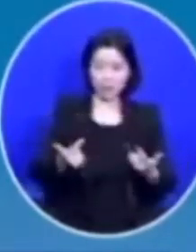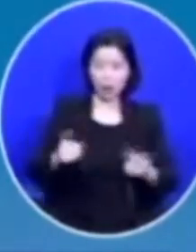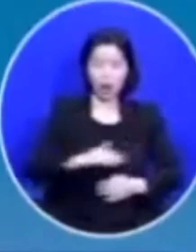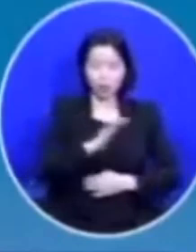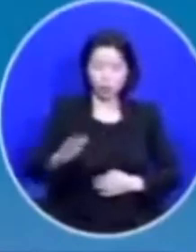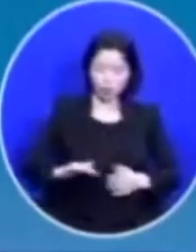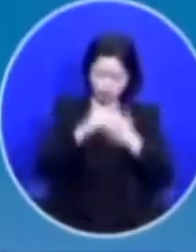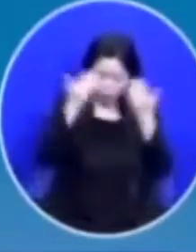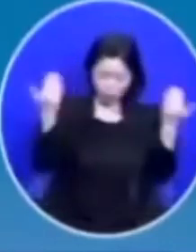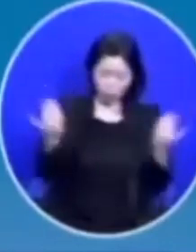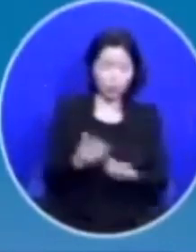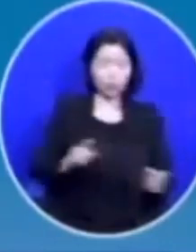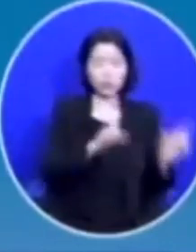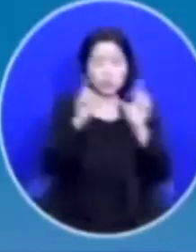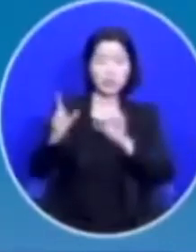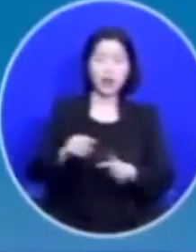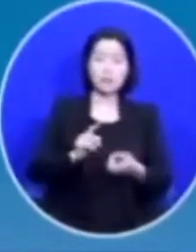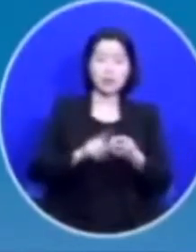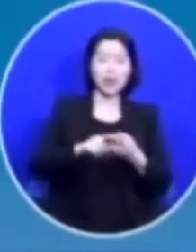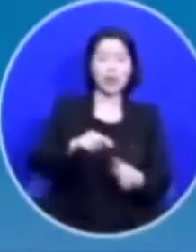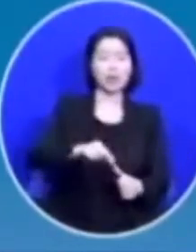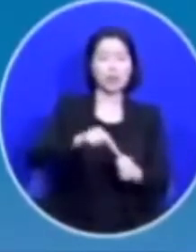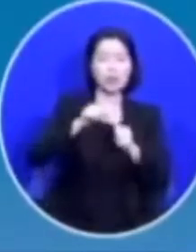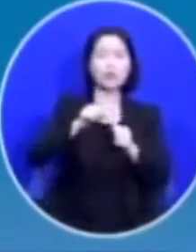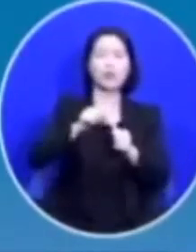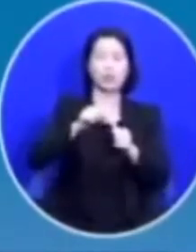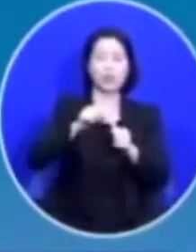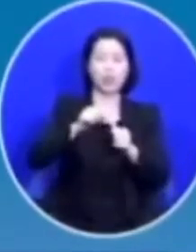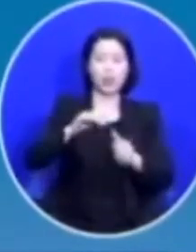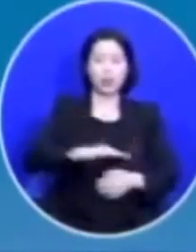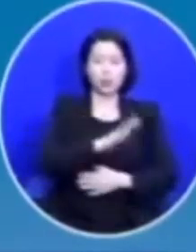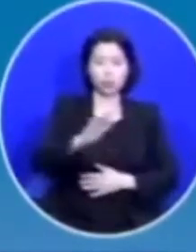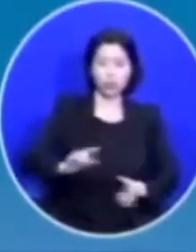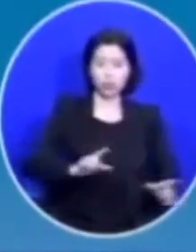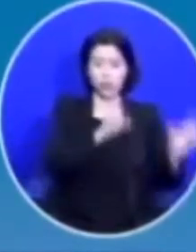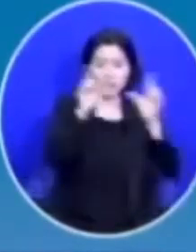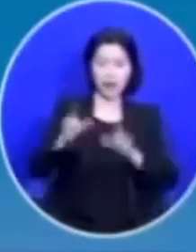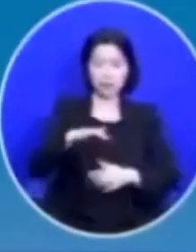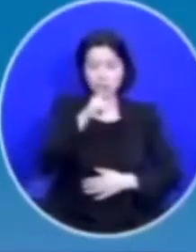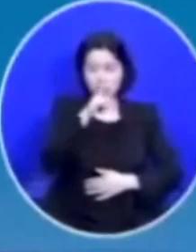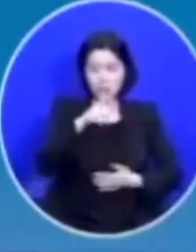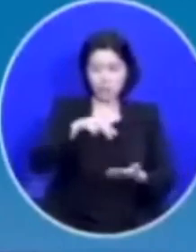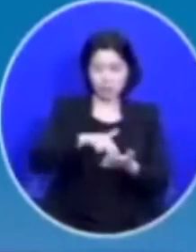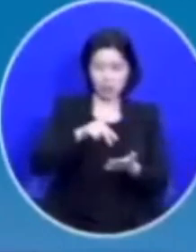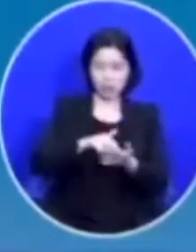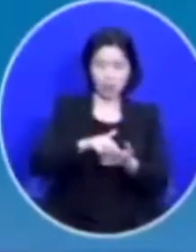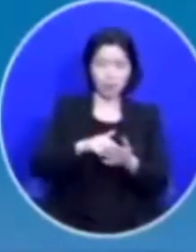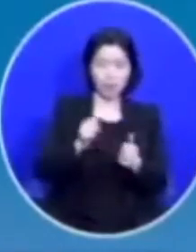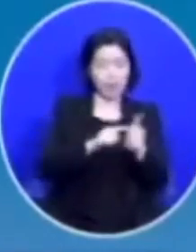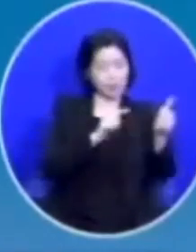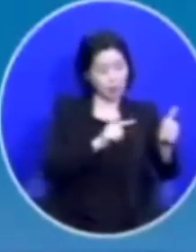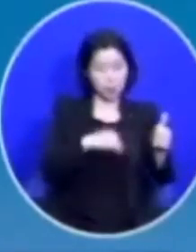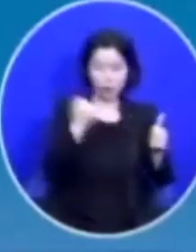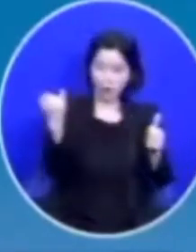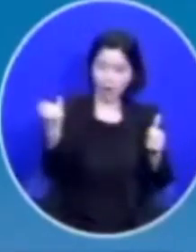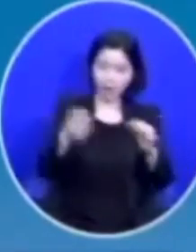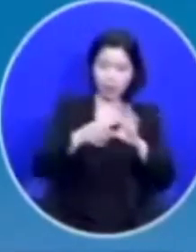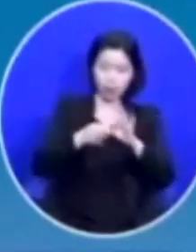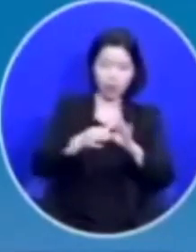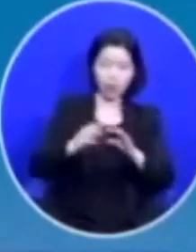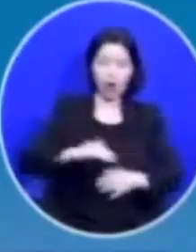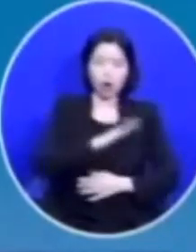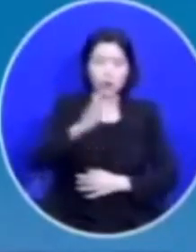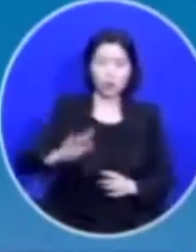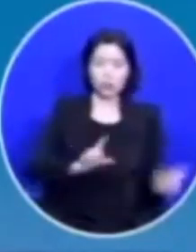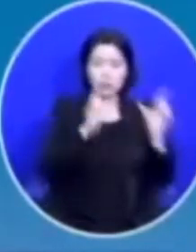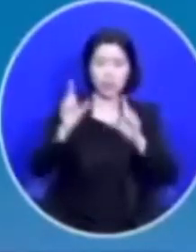모든 삶에 대한 구원입니다 우리의 삶에 있어서 남편과 아내 관계는 아마 우리 삶의